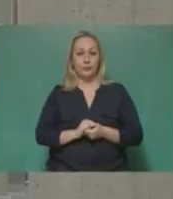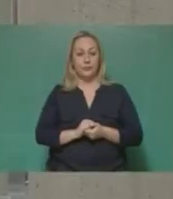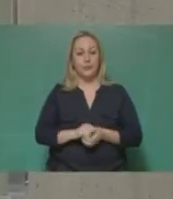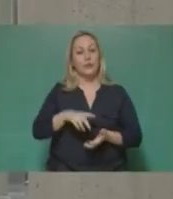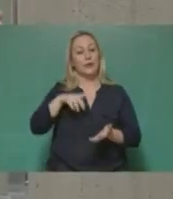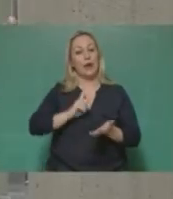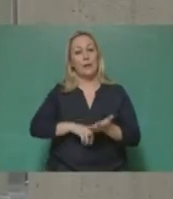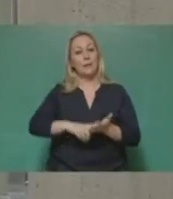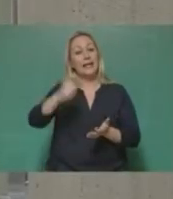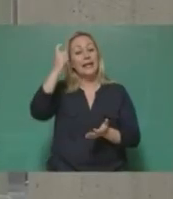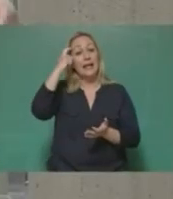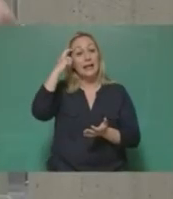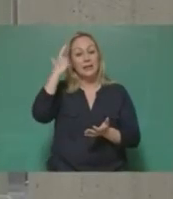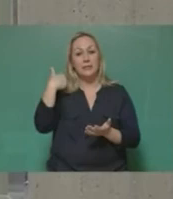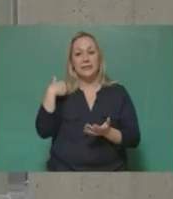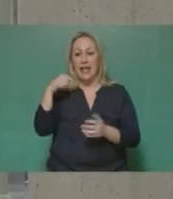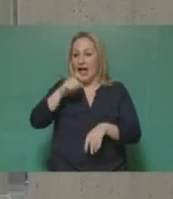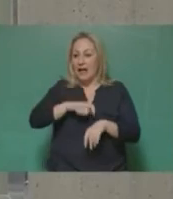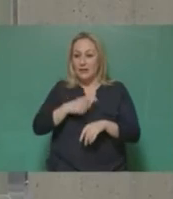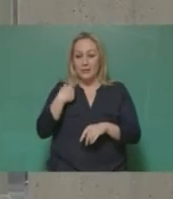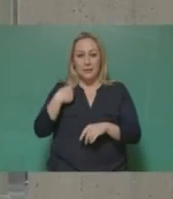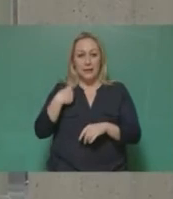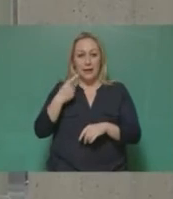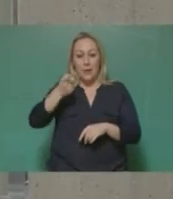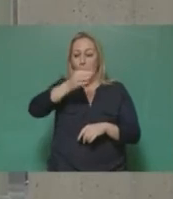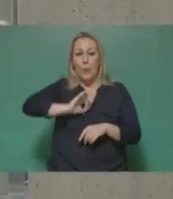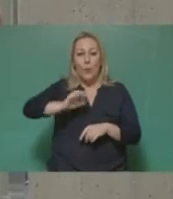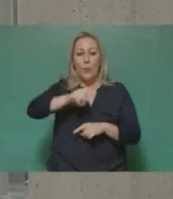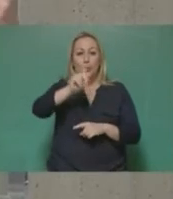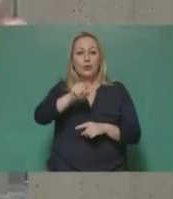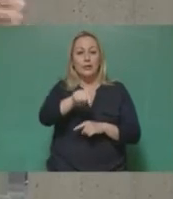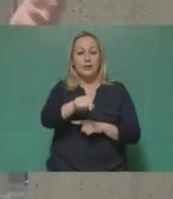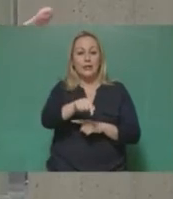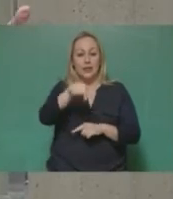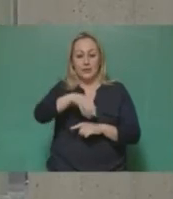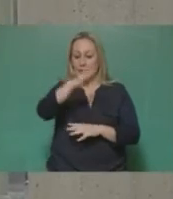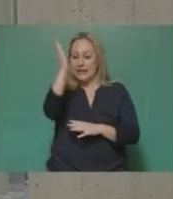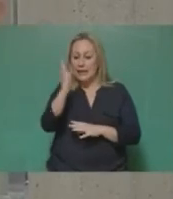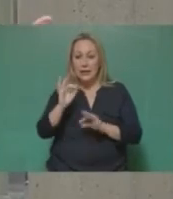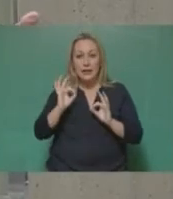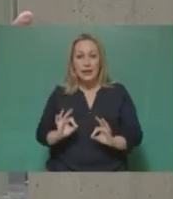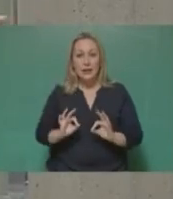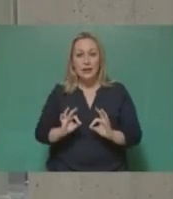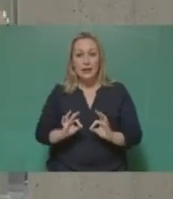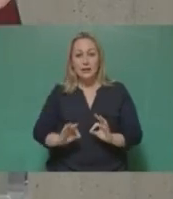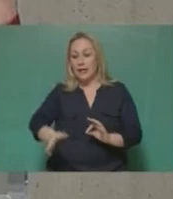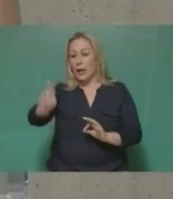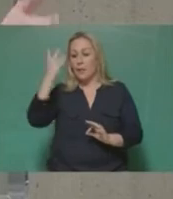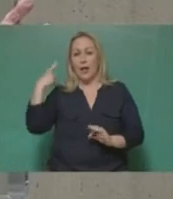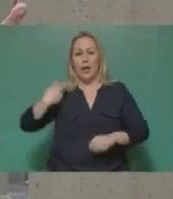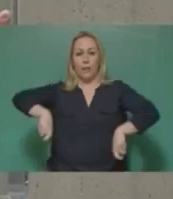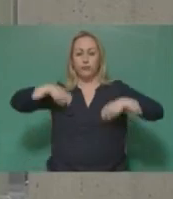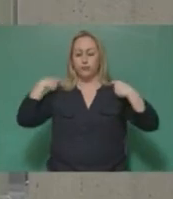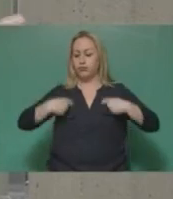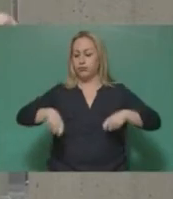σε ποιο κόσμο ζείτε, ότι ζούμε σε μια εποχή κρίσης και οι παχές αγελάδες τελειώσανε, τα πολλά λεφτά